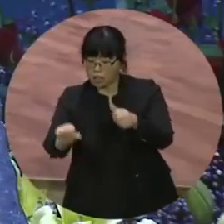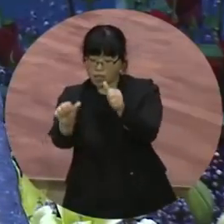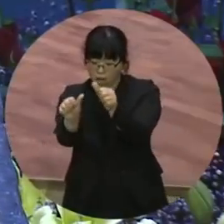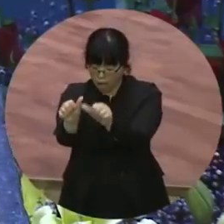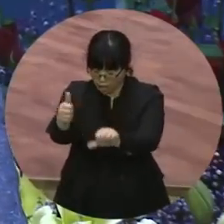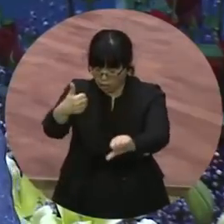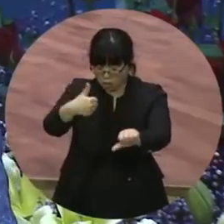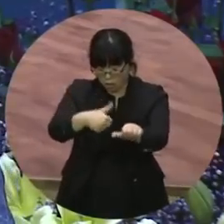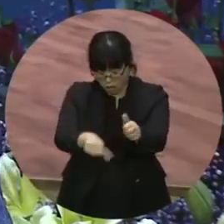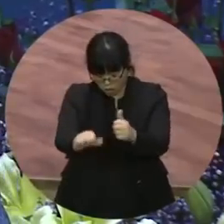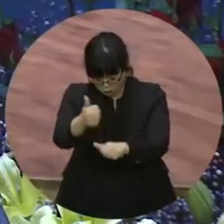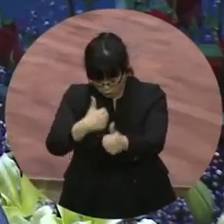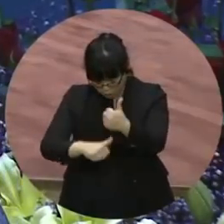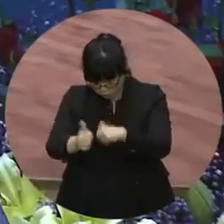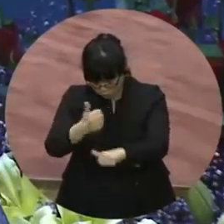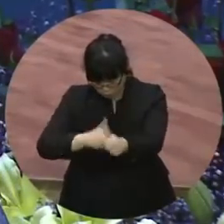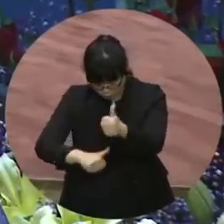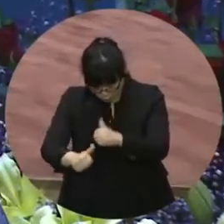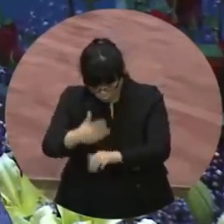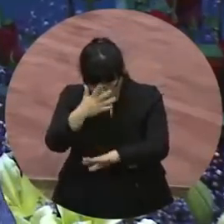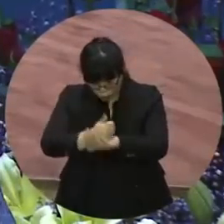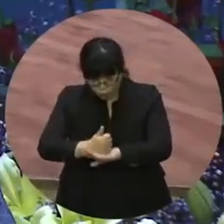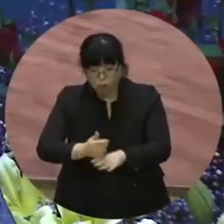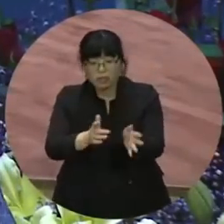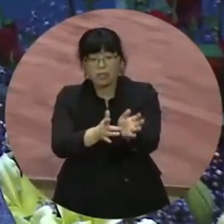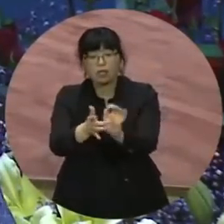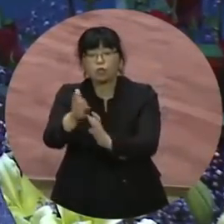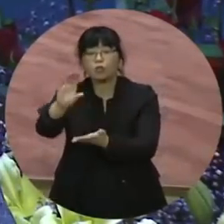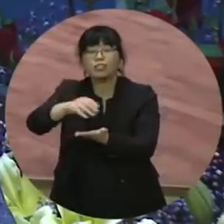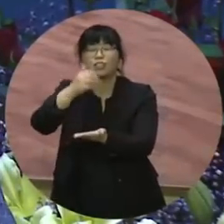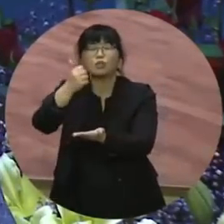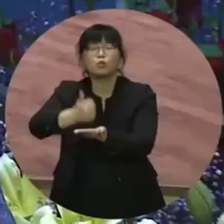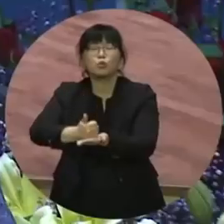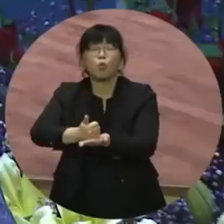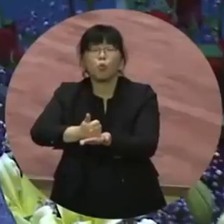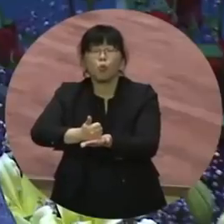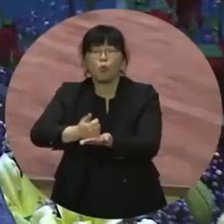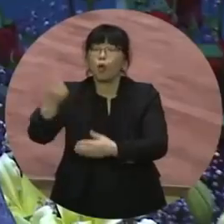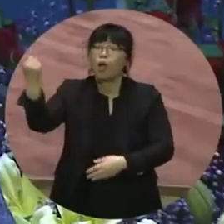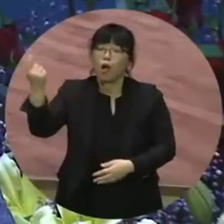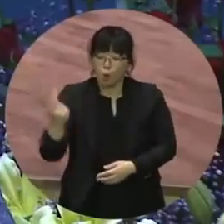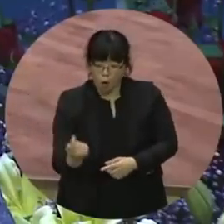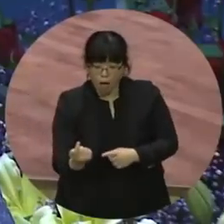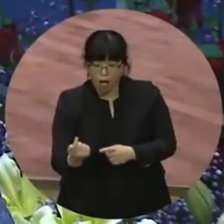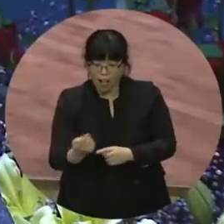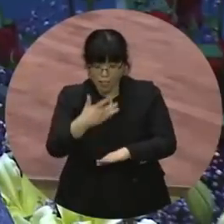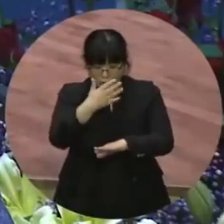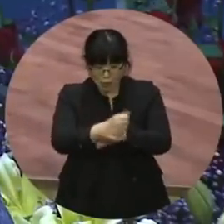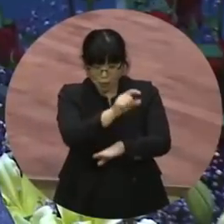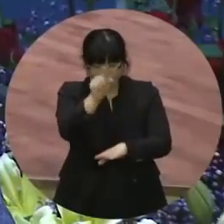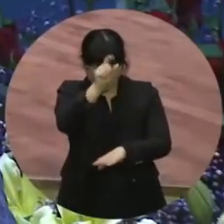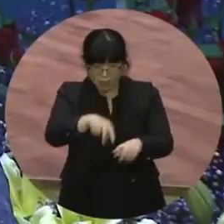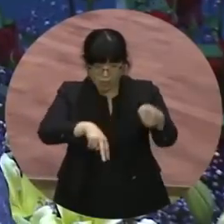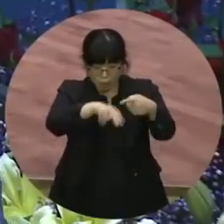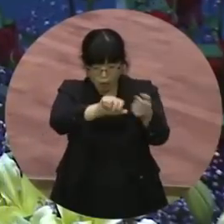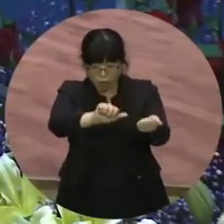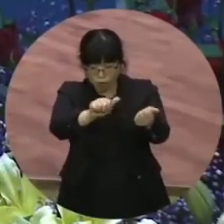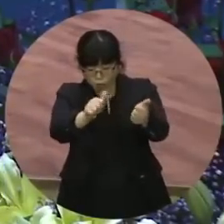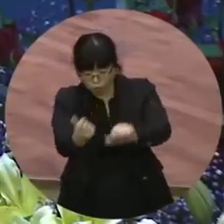예수 그리스도를 믿는 너희들에게 참된 승리자의 생을 삶을 살게 해주겠다.